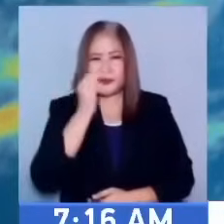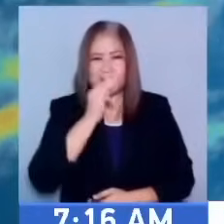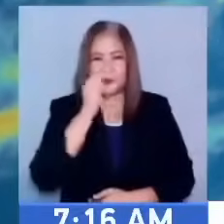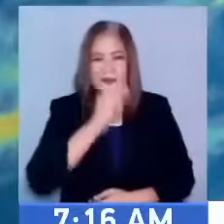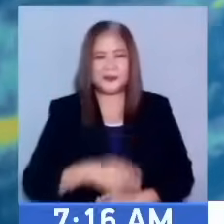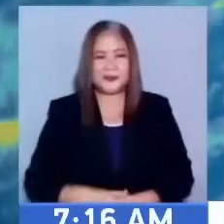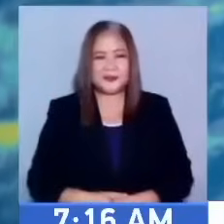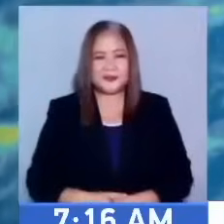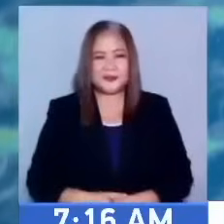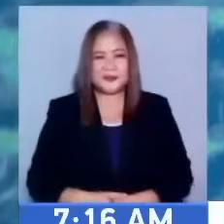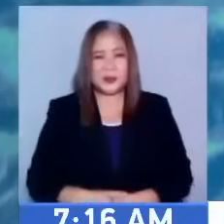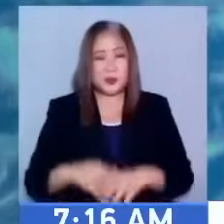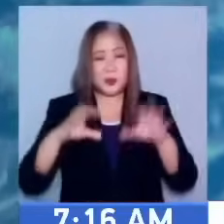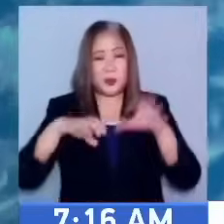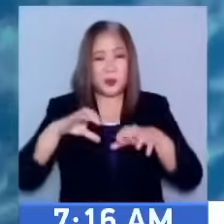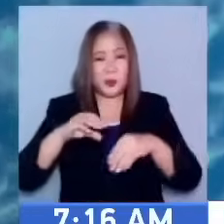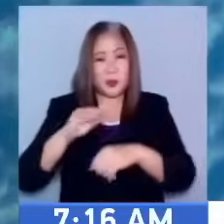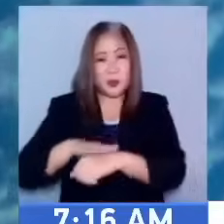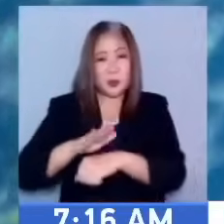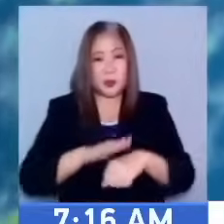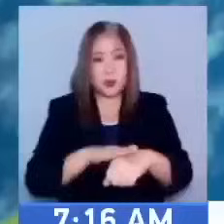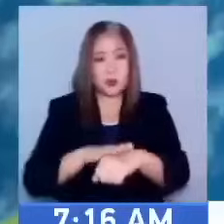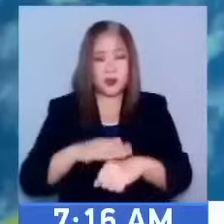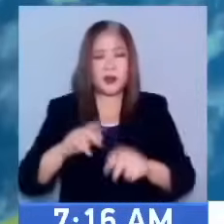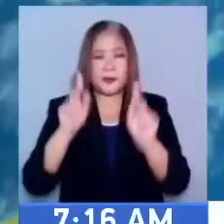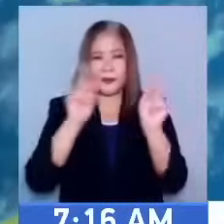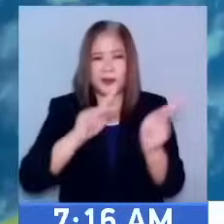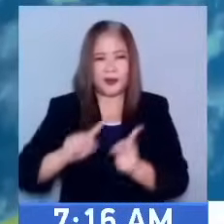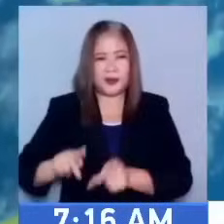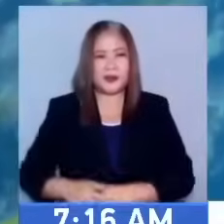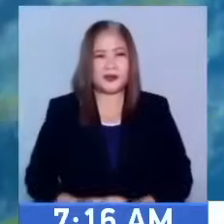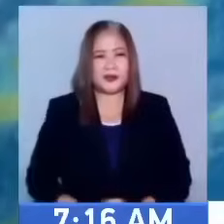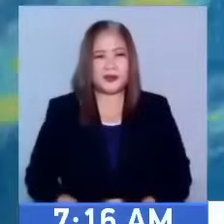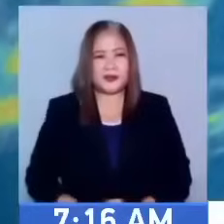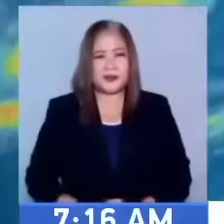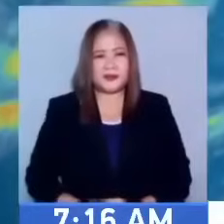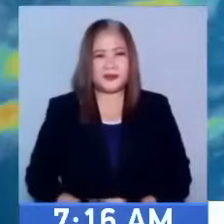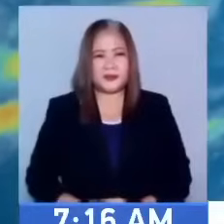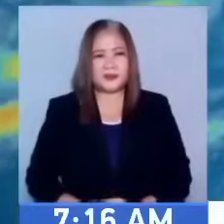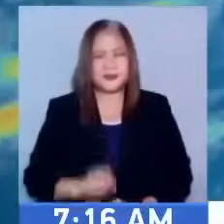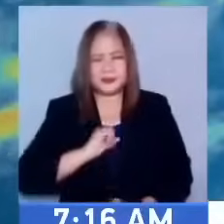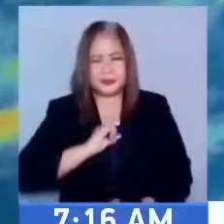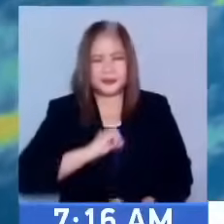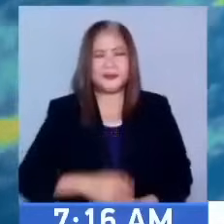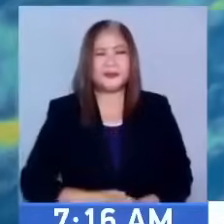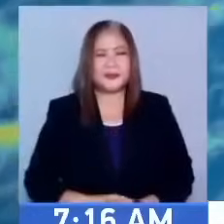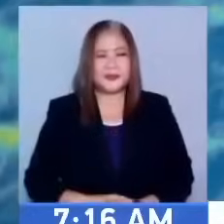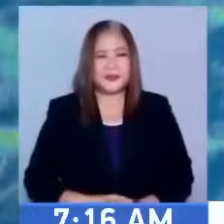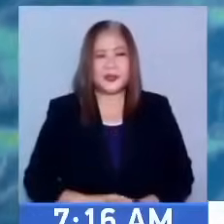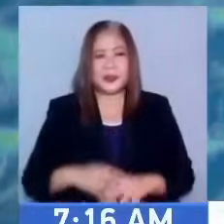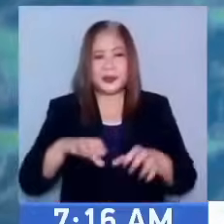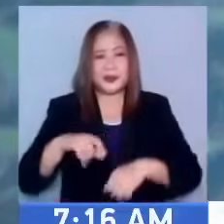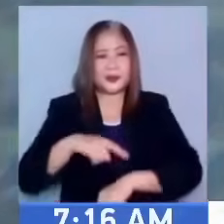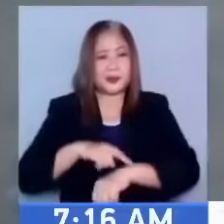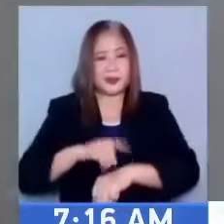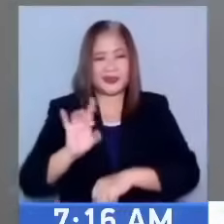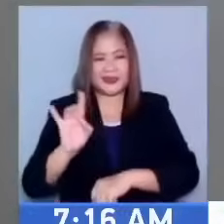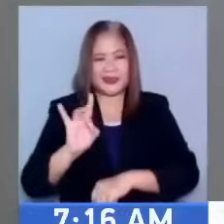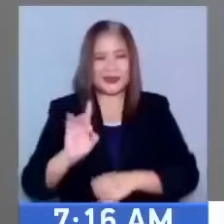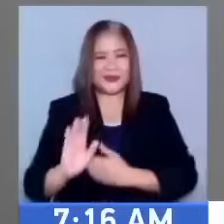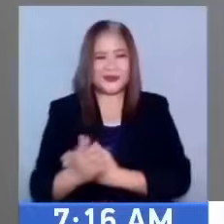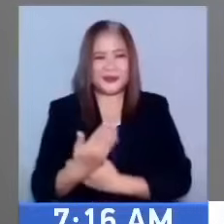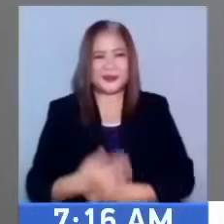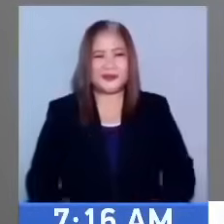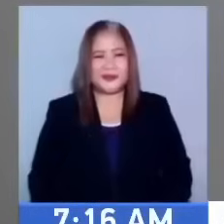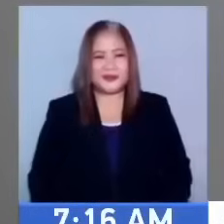advisory ang ilang pang bahagi ng Palawan. Tatagal ang mga nasabing mabala hanggang alas 8 ngayong umaga. Ako po si